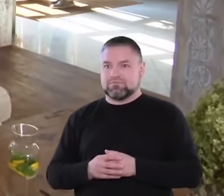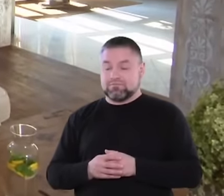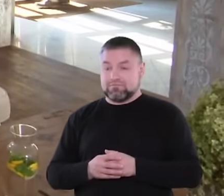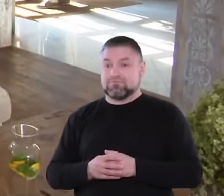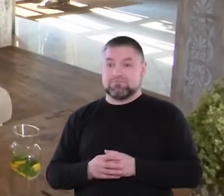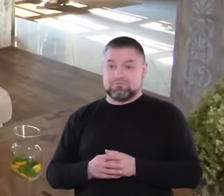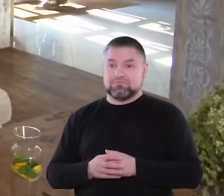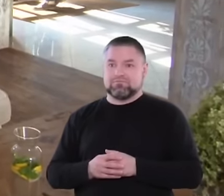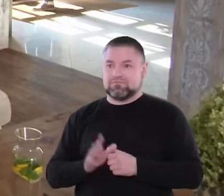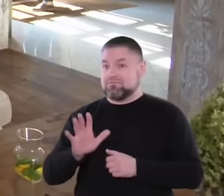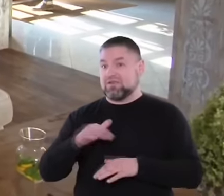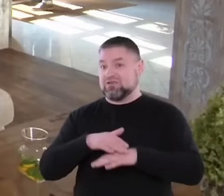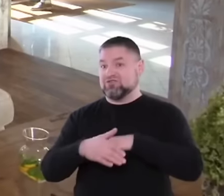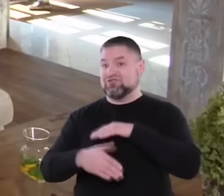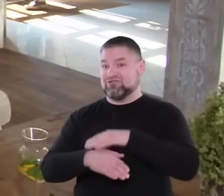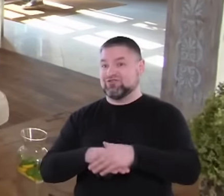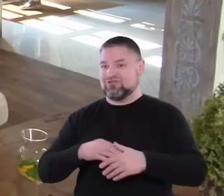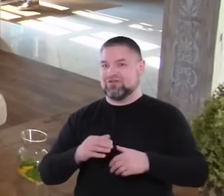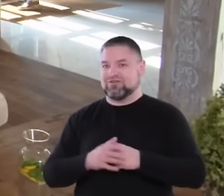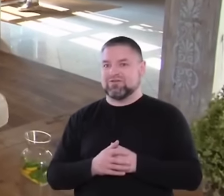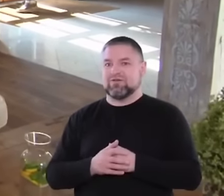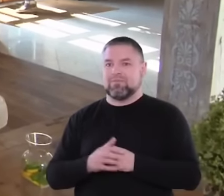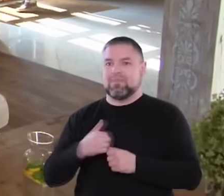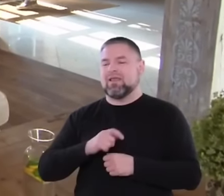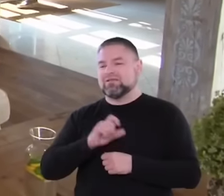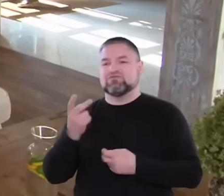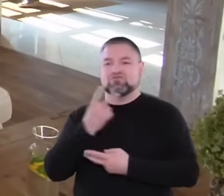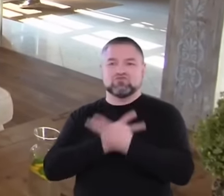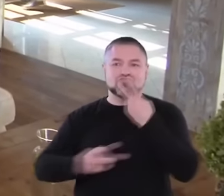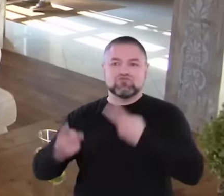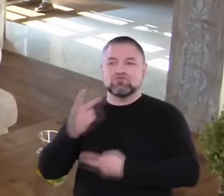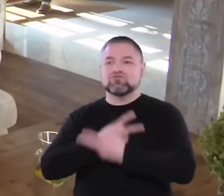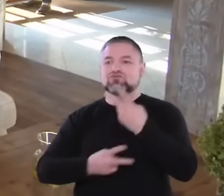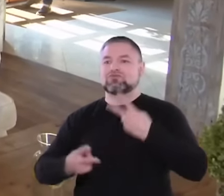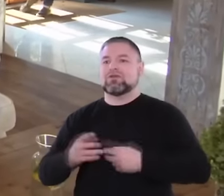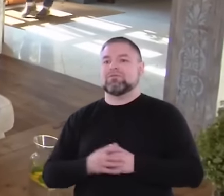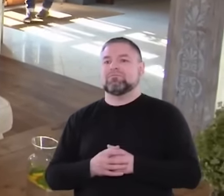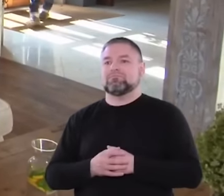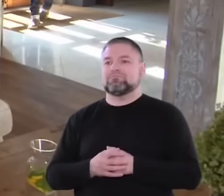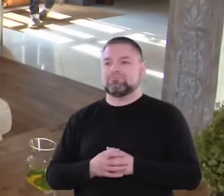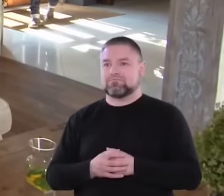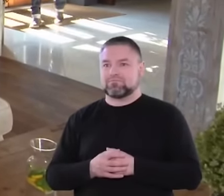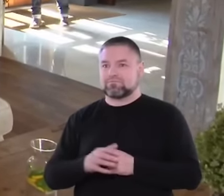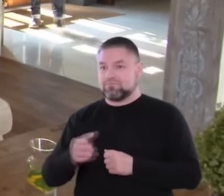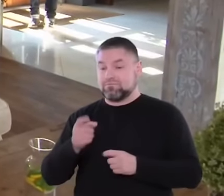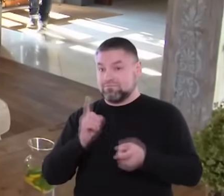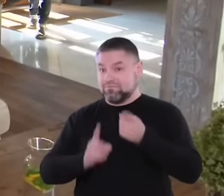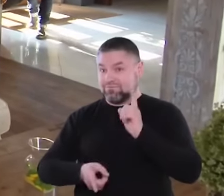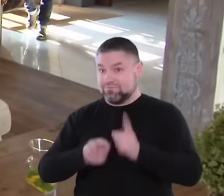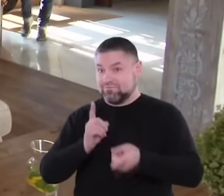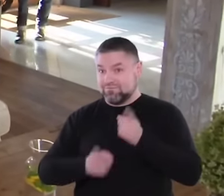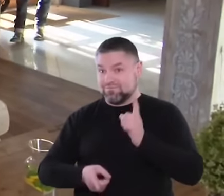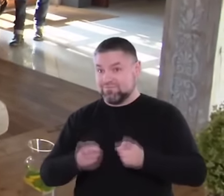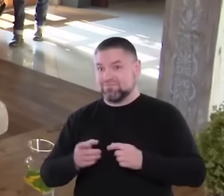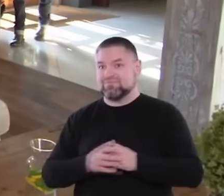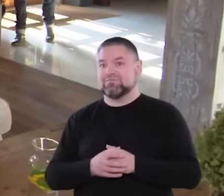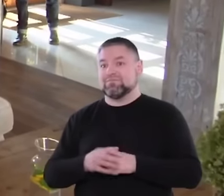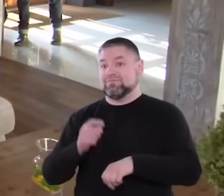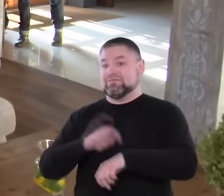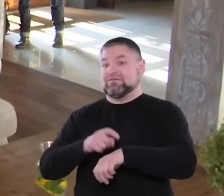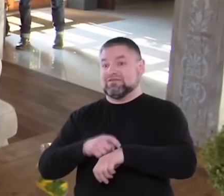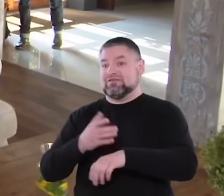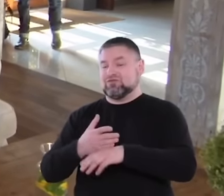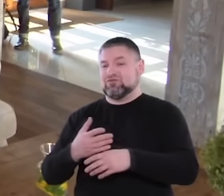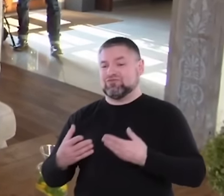niczego sobie. Masz szczęście, dziewczyno. A ja ciągle jeszcze szukam. To się musi śpieszyć, kochana, bo wiesz, czas nam